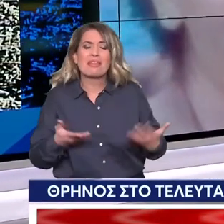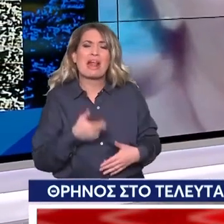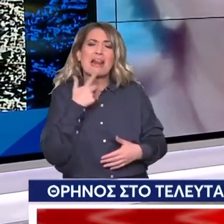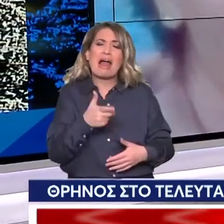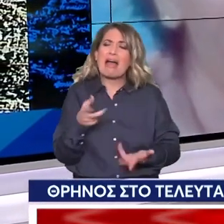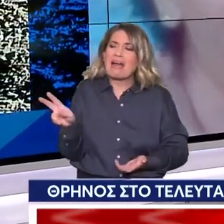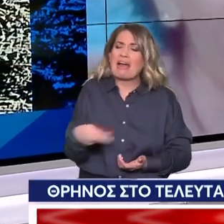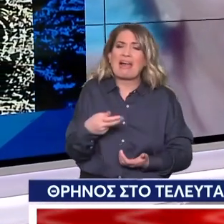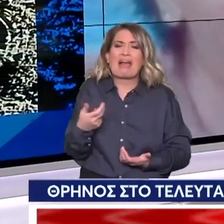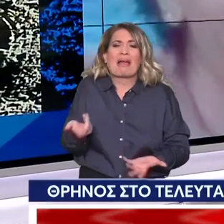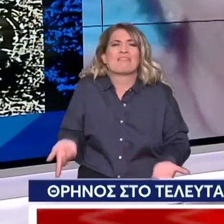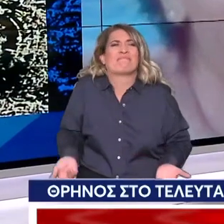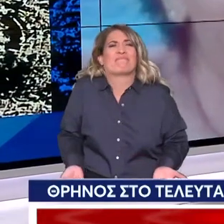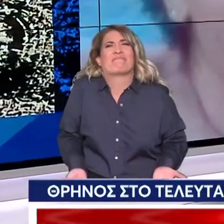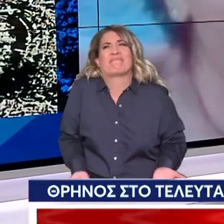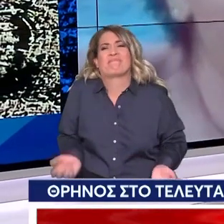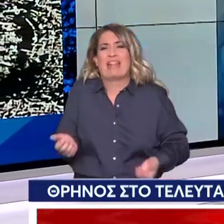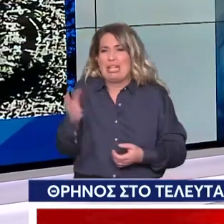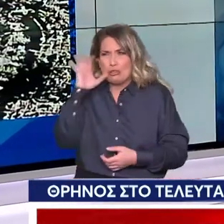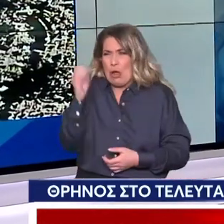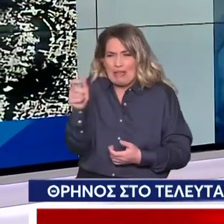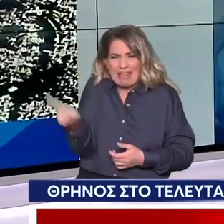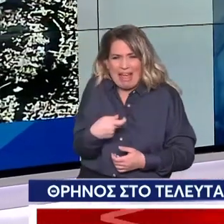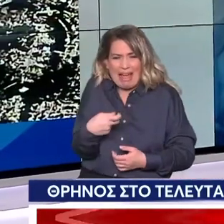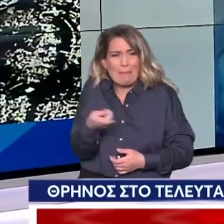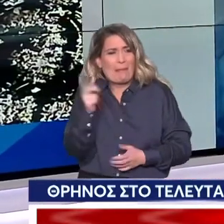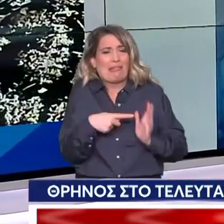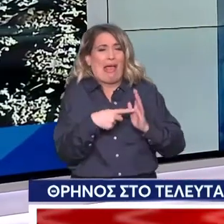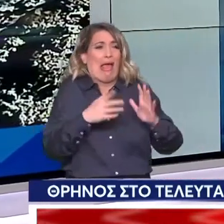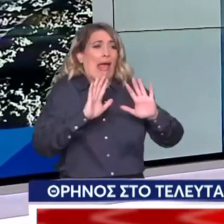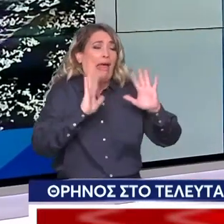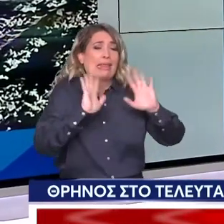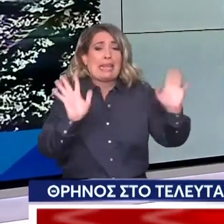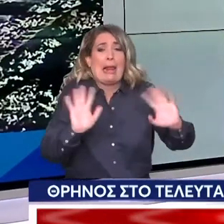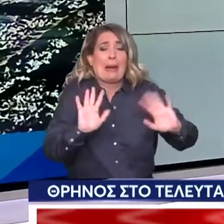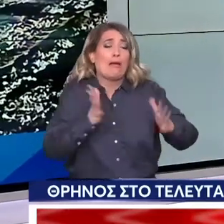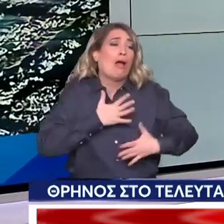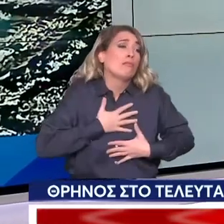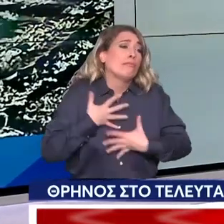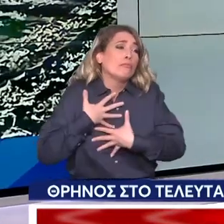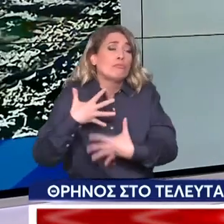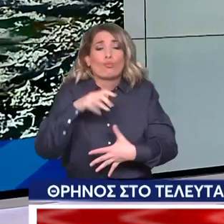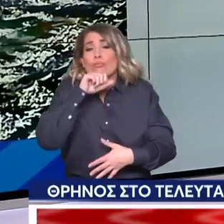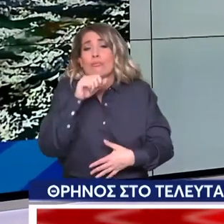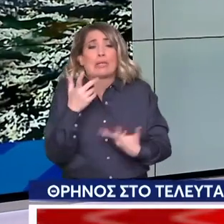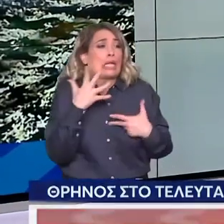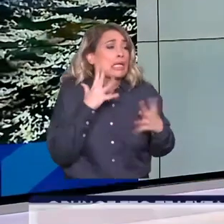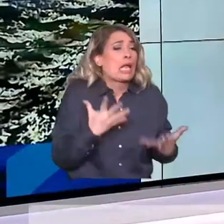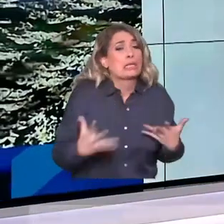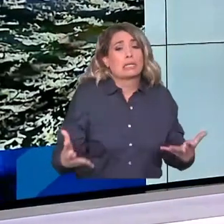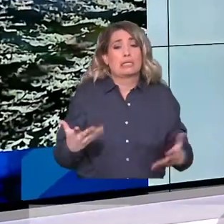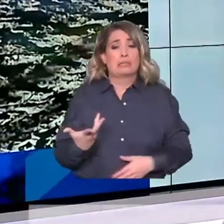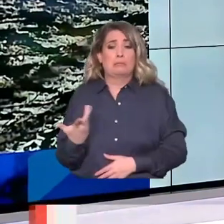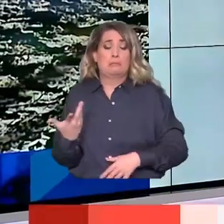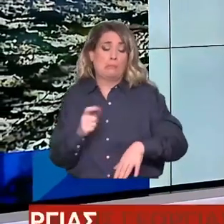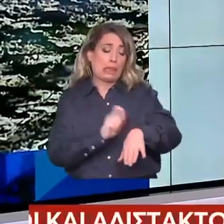λεφτά και μετά παίζει και όλο αυτό το θέατρο. Βγαίνοντας, κάνοντας δηλώσεις για το πώς την ψάχνει, πώς την αγαπάει, δείχνοντας το τατουάζ στο χέρι του